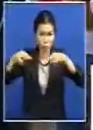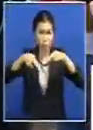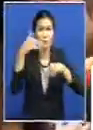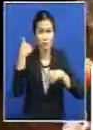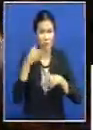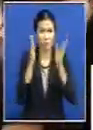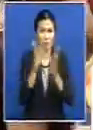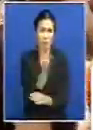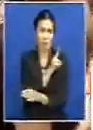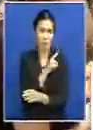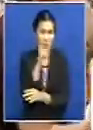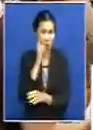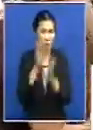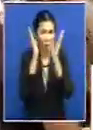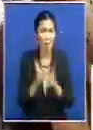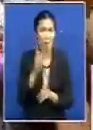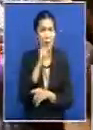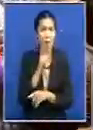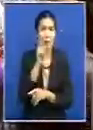ระดมกำลังกันกว่า